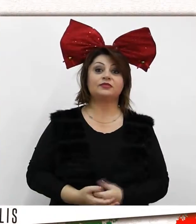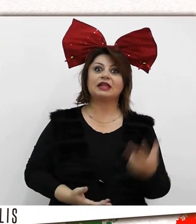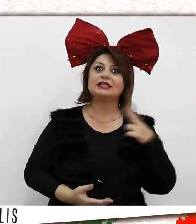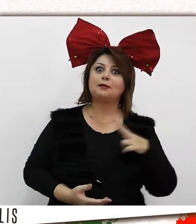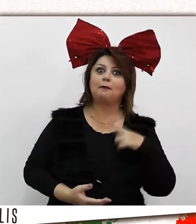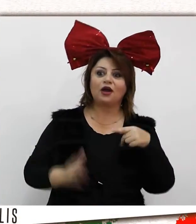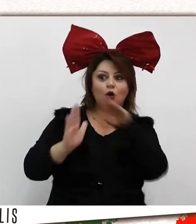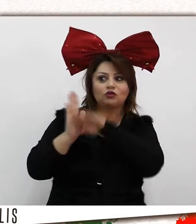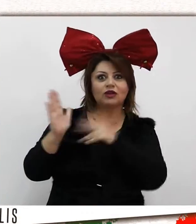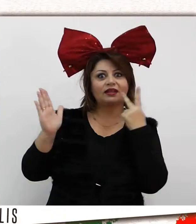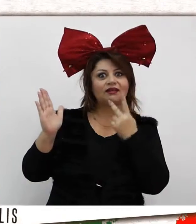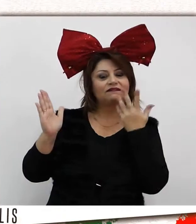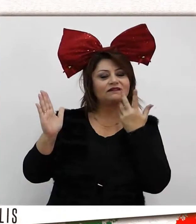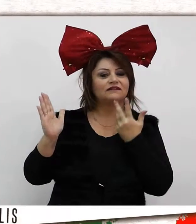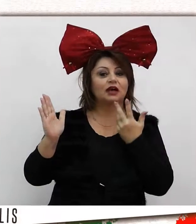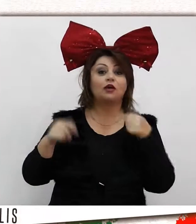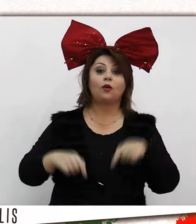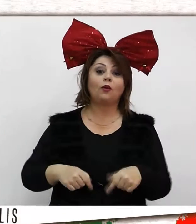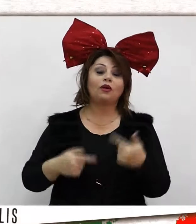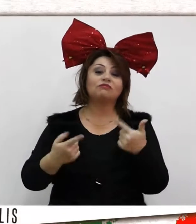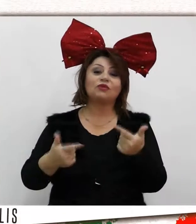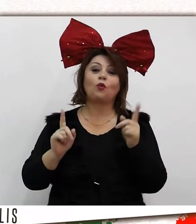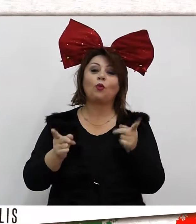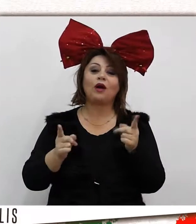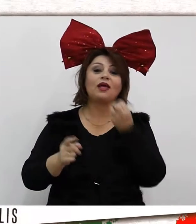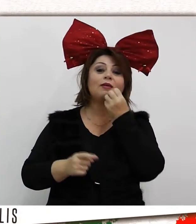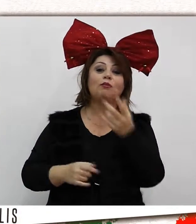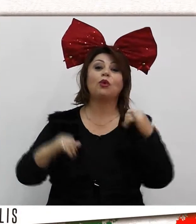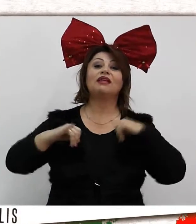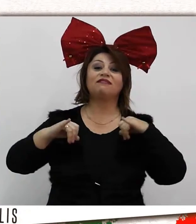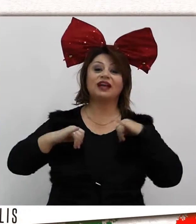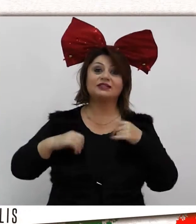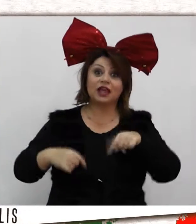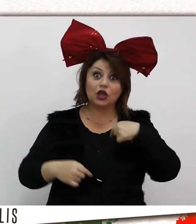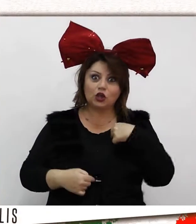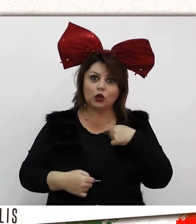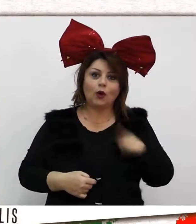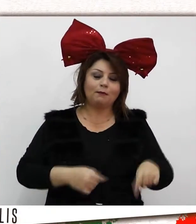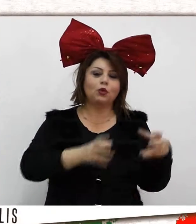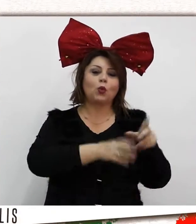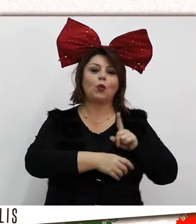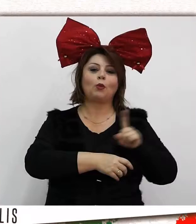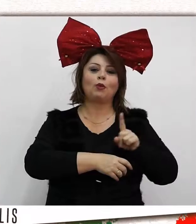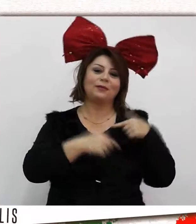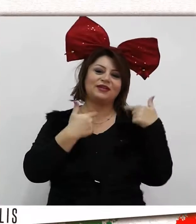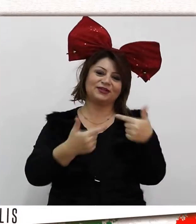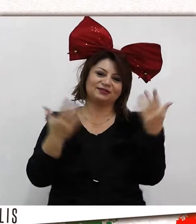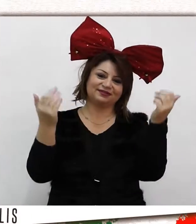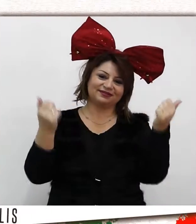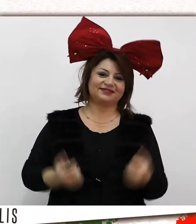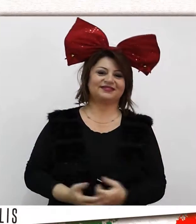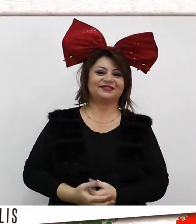Spero vi sia piaciuta la ricetta ed ora non mi rimane che augurarvi buone feste da parte mia e di tutto il team dei Numeri da Cuoco.